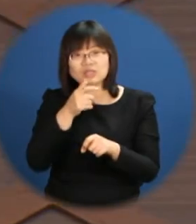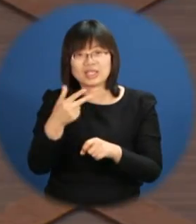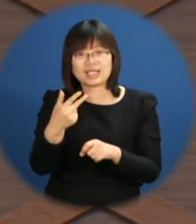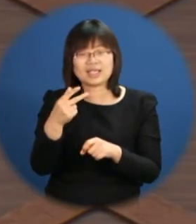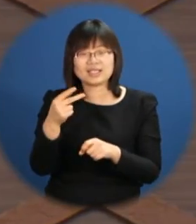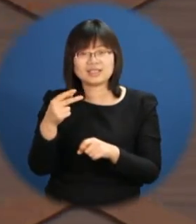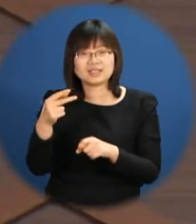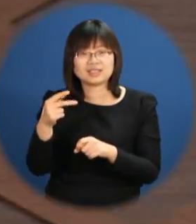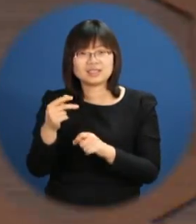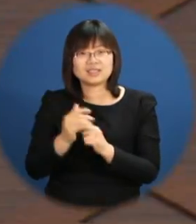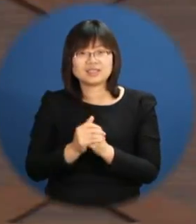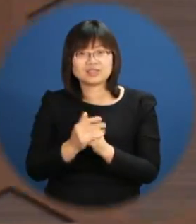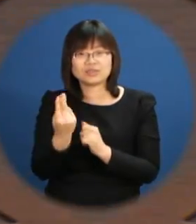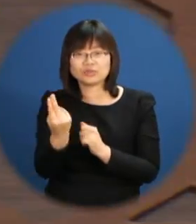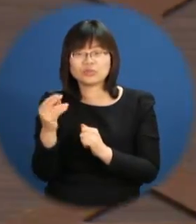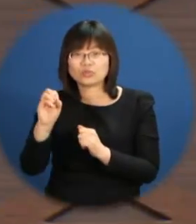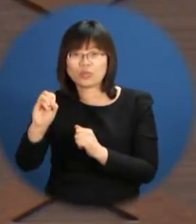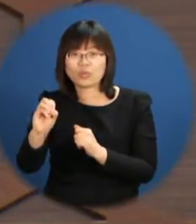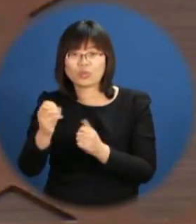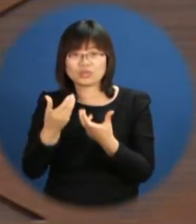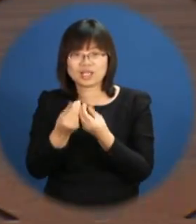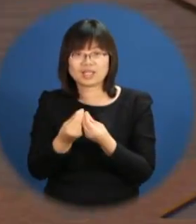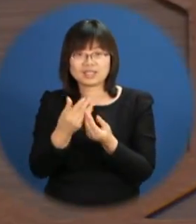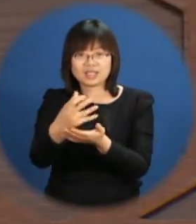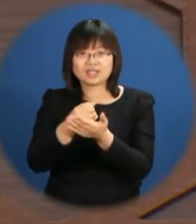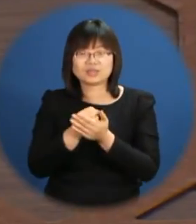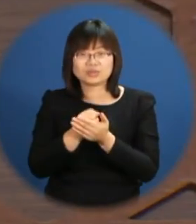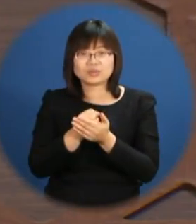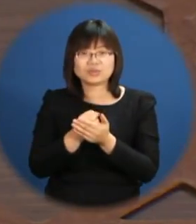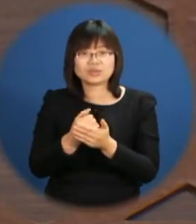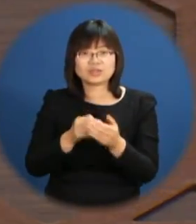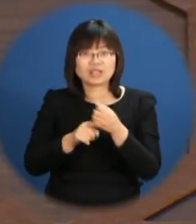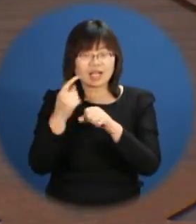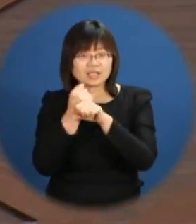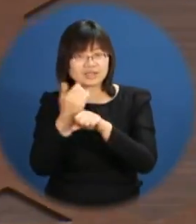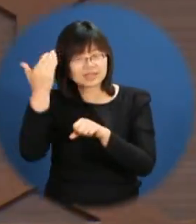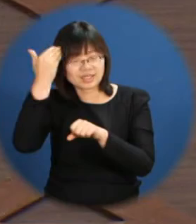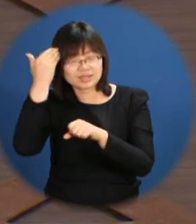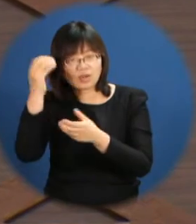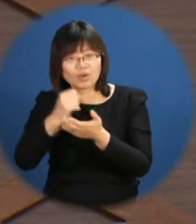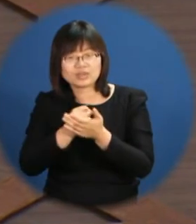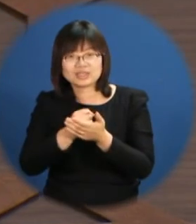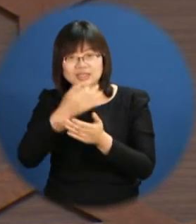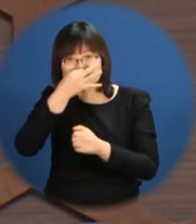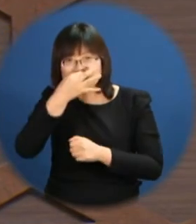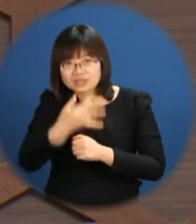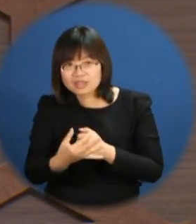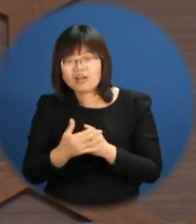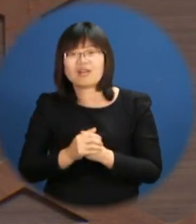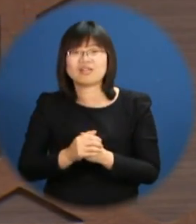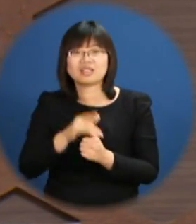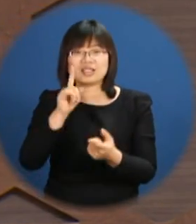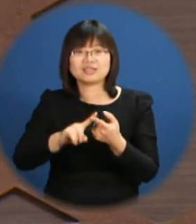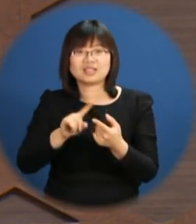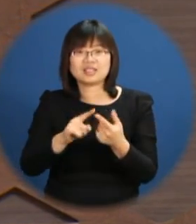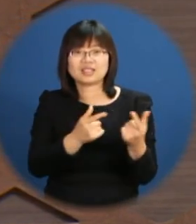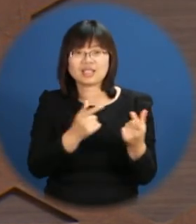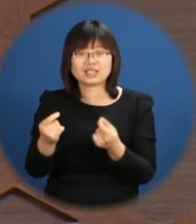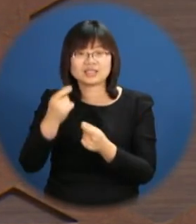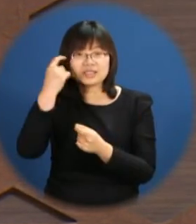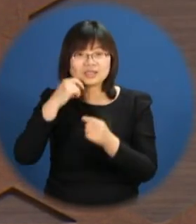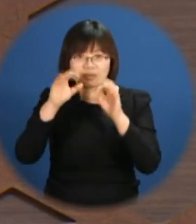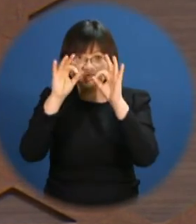오라는 그 예를 들어서 이 콱 상식이란 것도 얼마나 얻기 힘든 것인지 그런거를 닿지